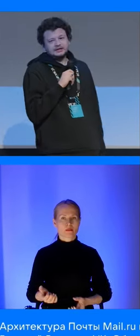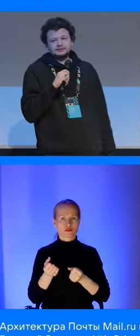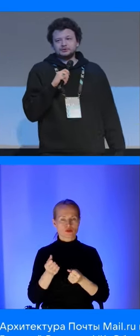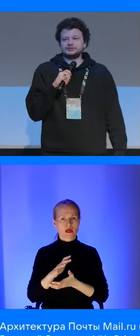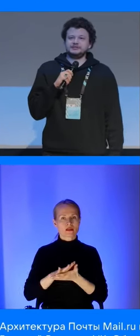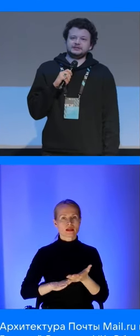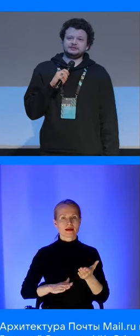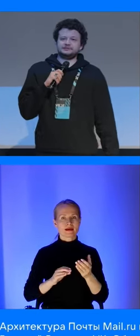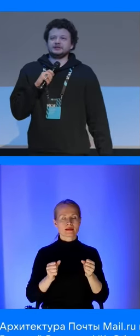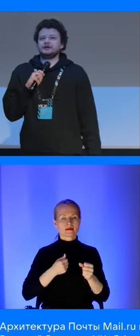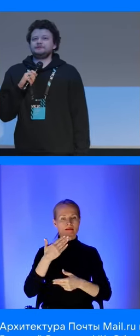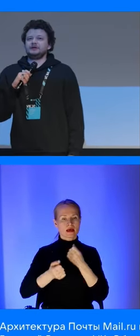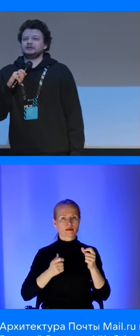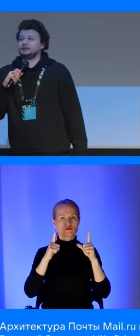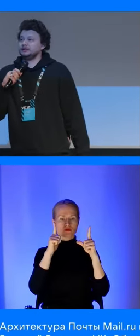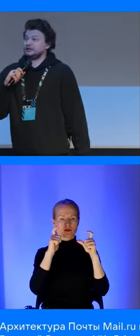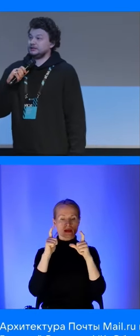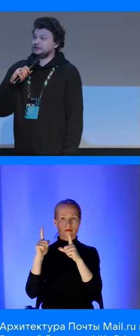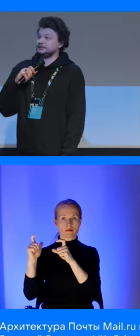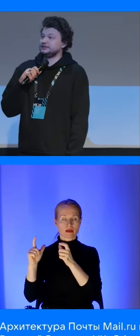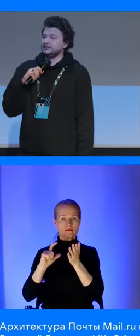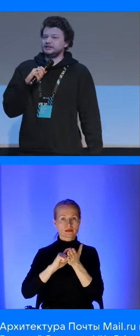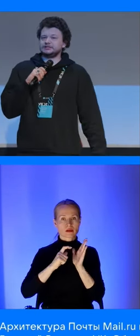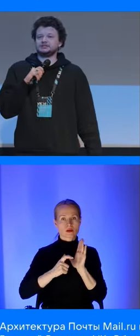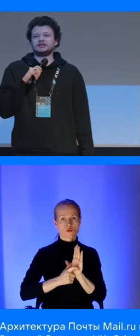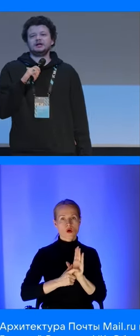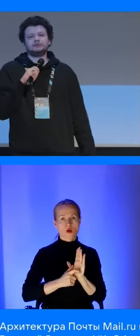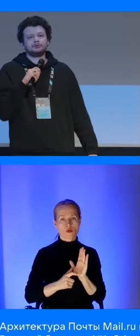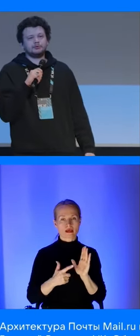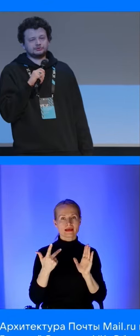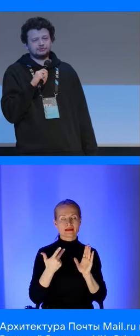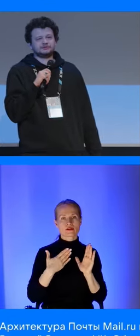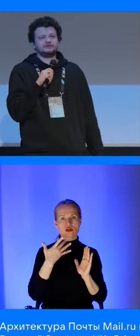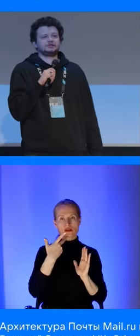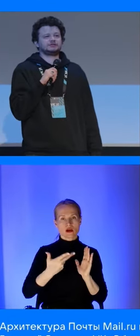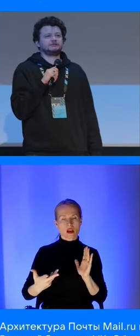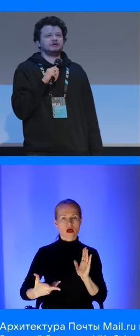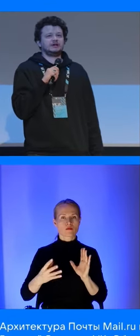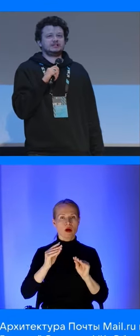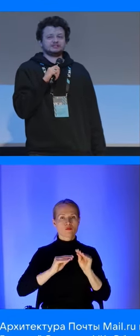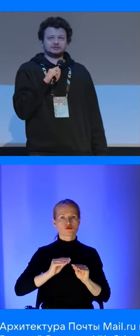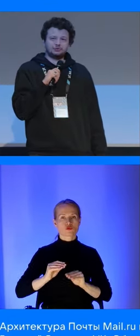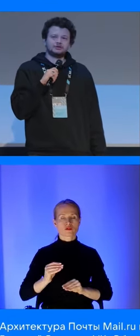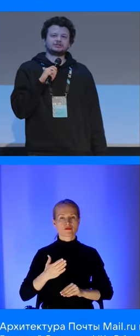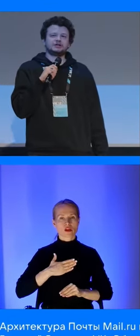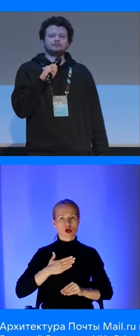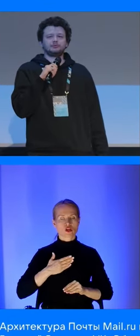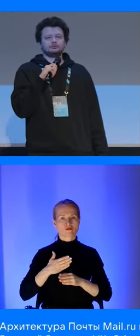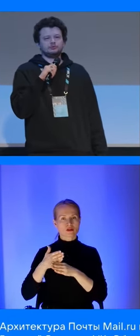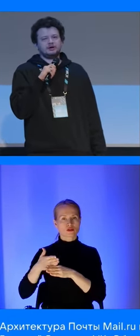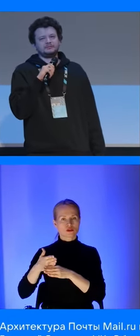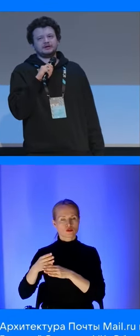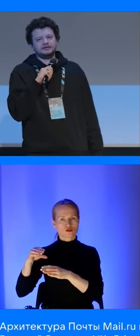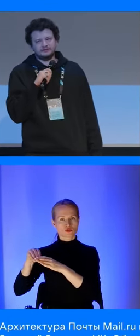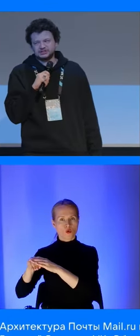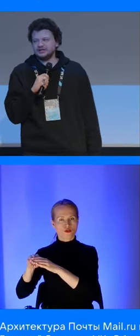Далее слайды, можете делать фотографии. Это три наших доклада про устройство нашего сториджа, про